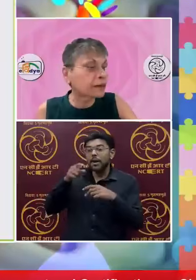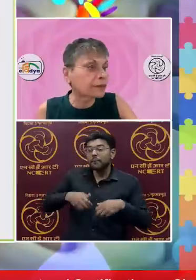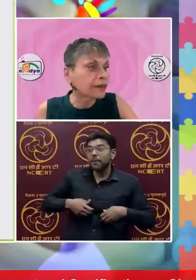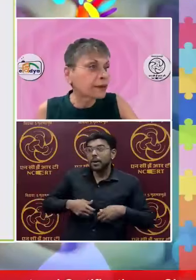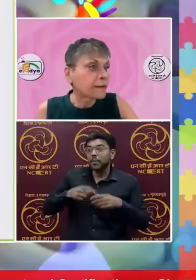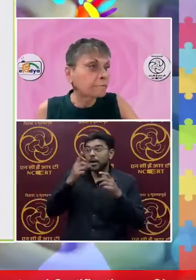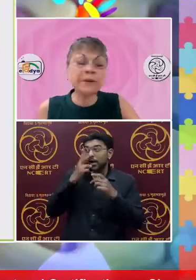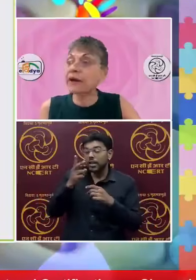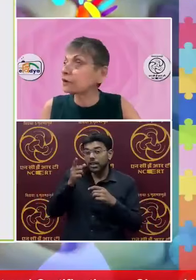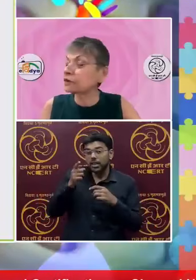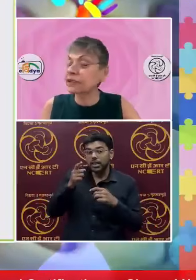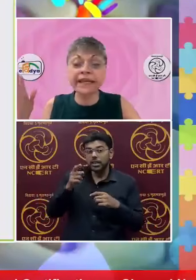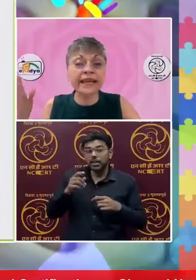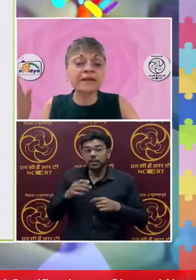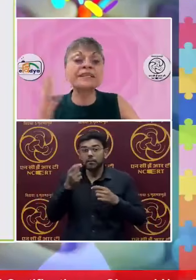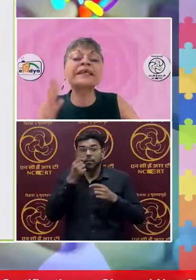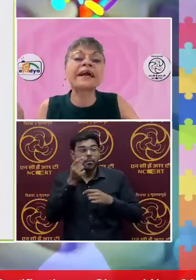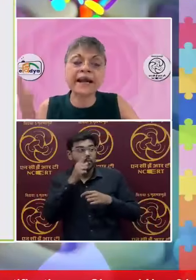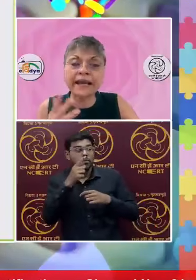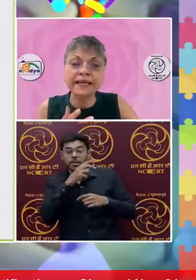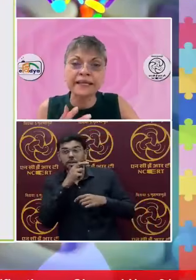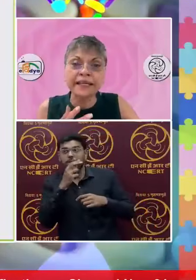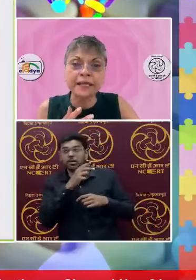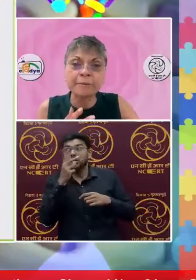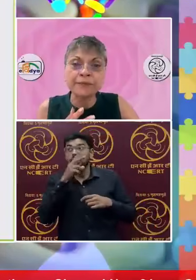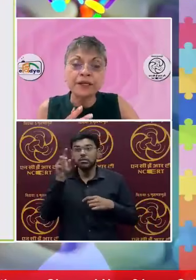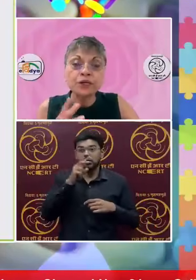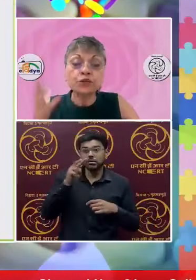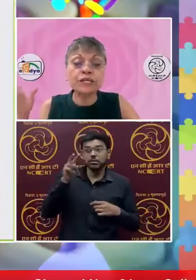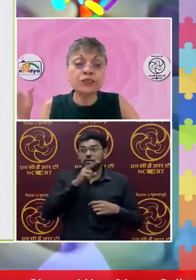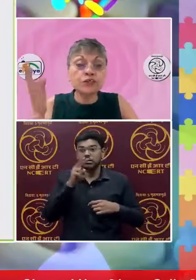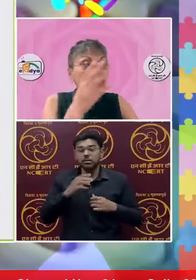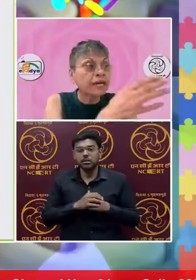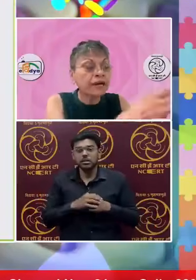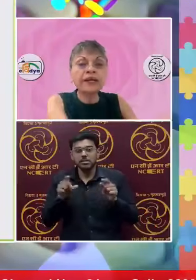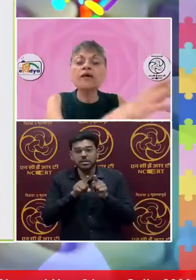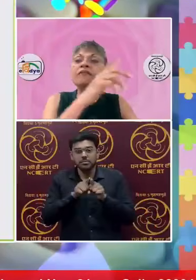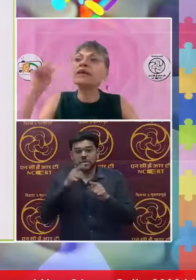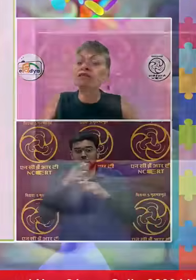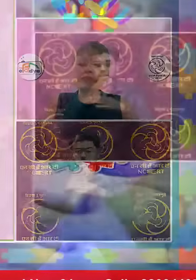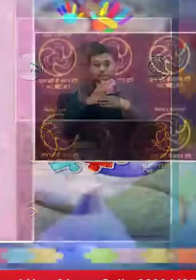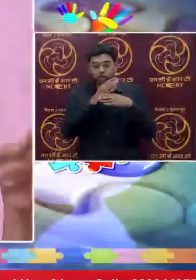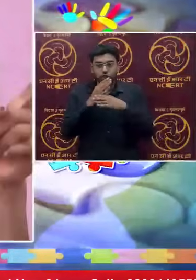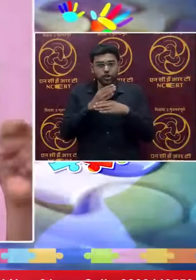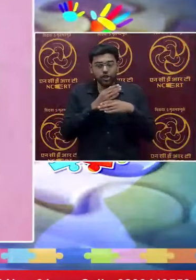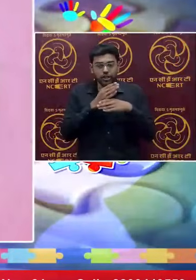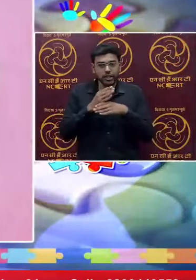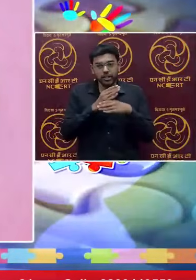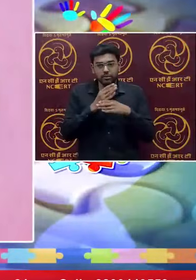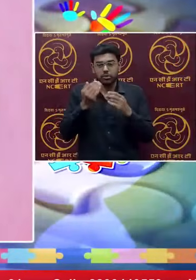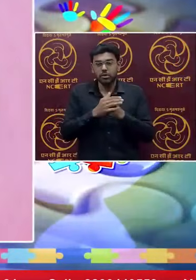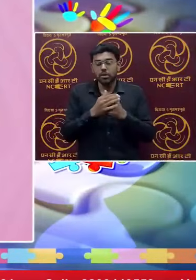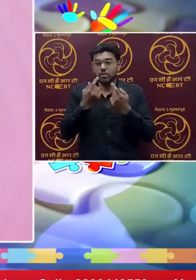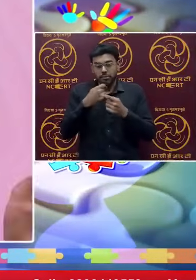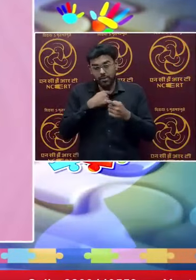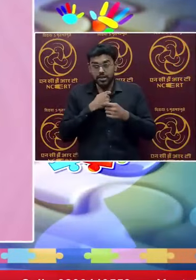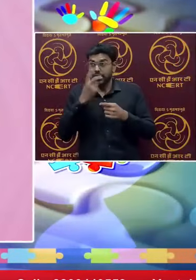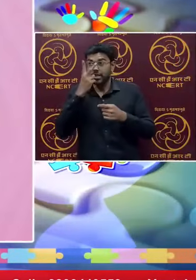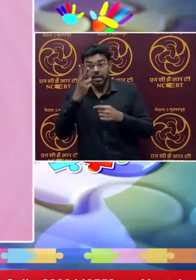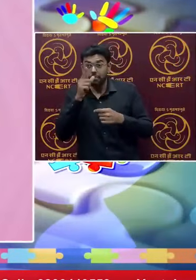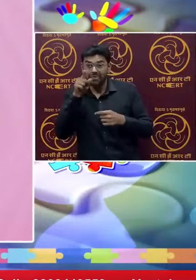see if the parent or the caregiver देखा है क्या नहीं. So ये जो sharing of interest, हम देखे हैं, आप भी